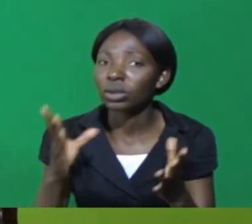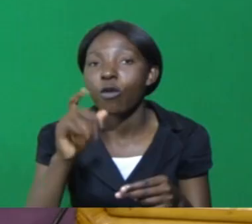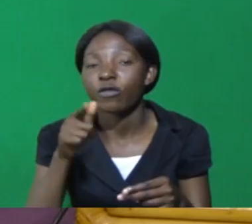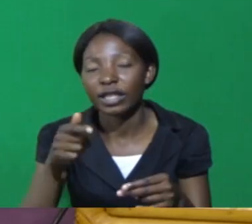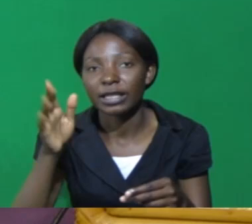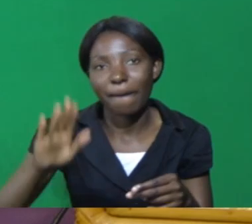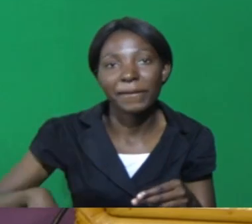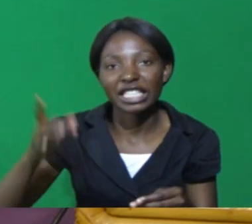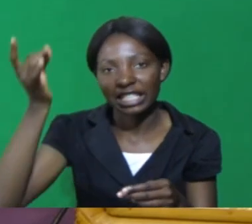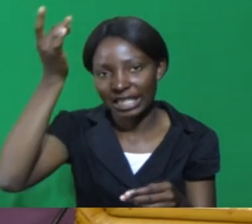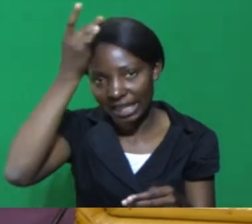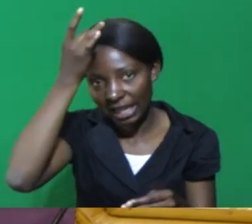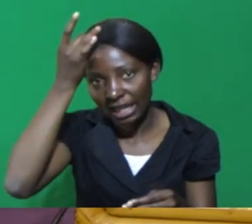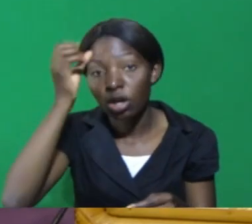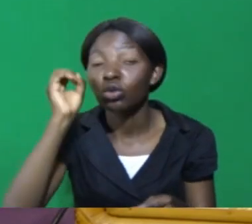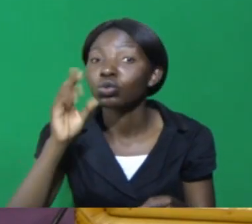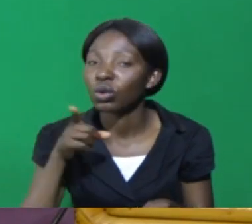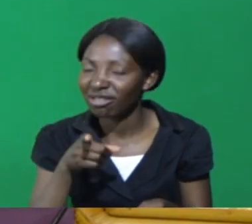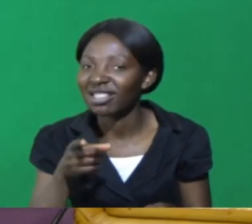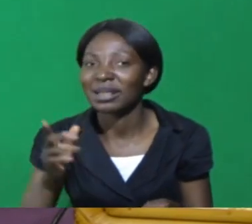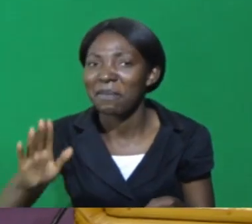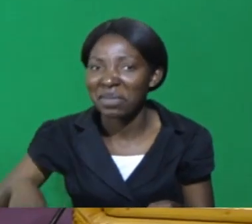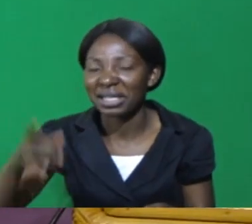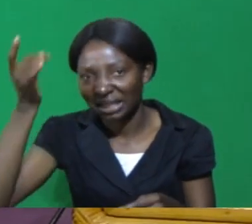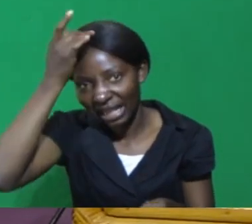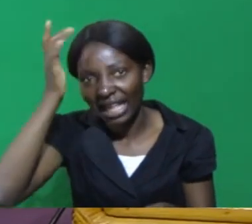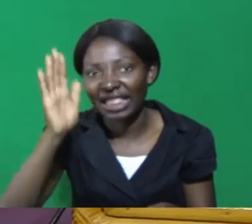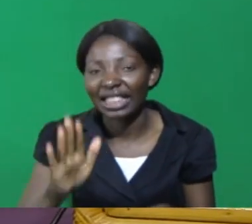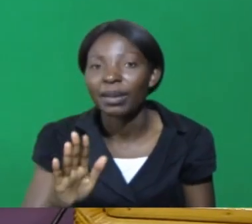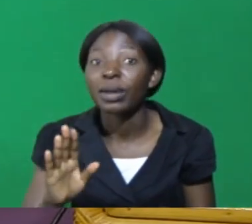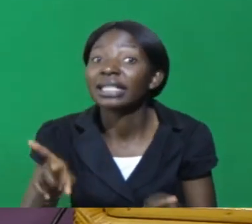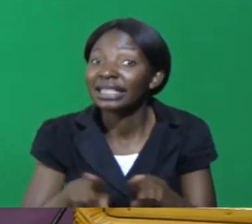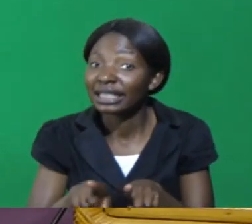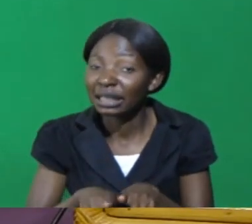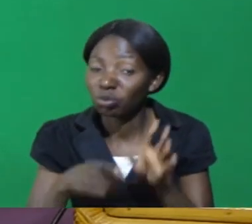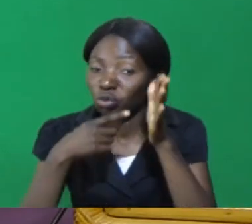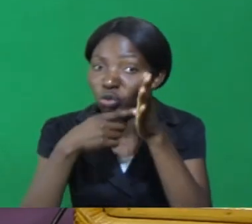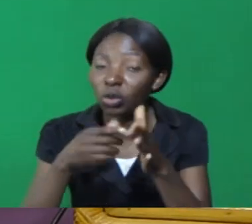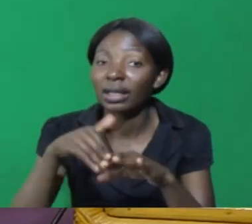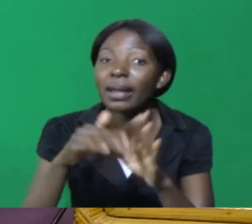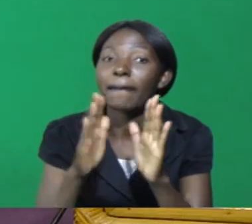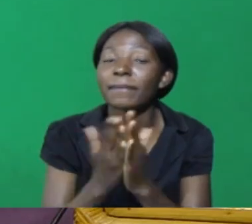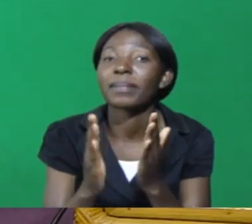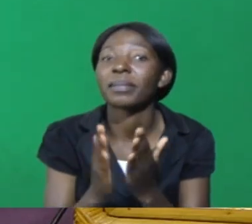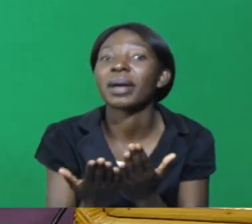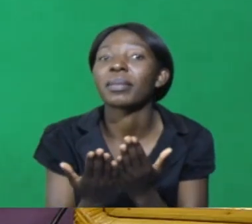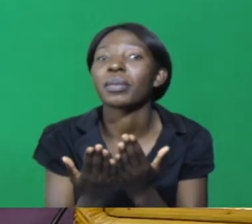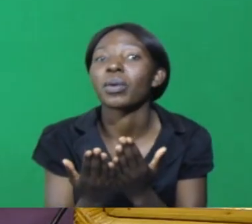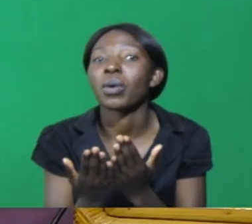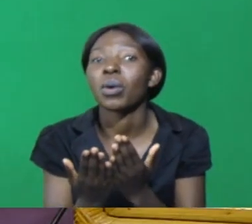panyaya yacho. Saka ndiye atori mambo wacho. Iye sekunongedza kuri kuita bhaibheri. Hapana kana